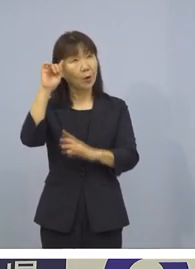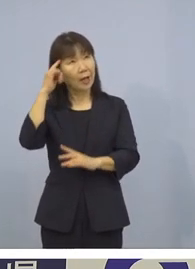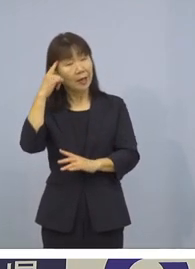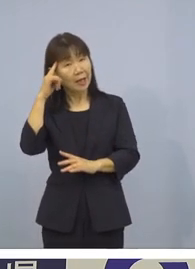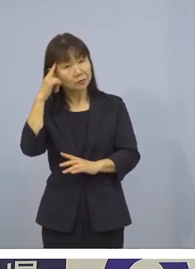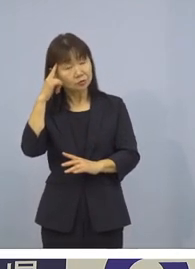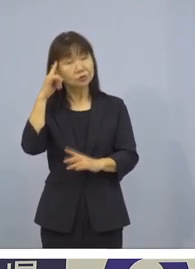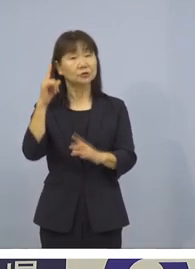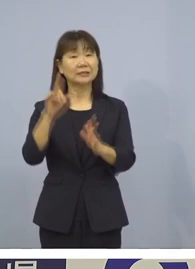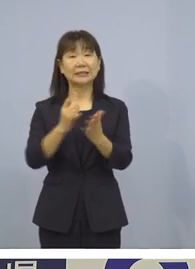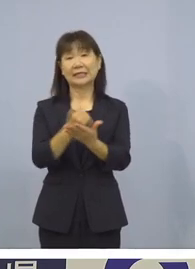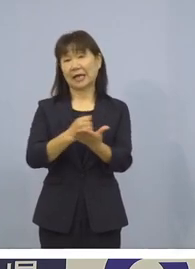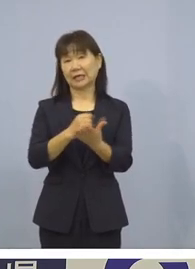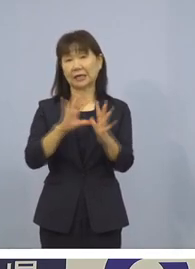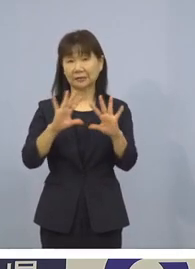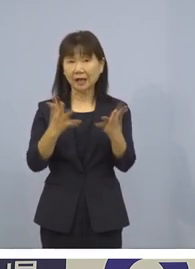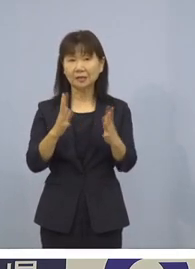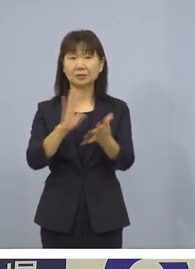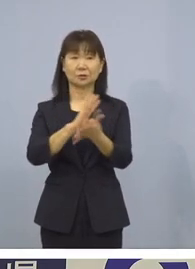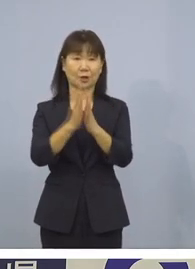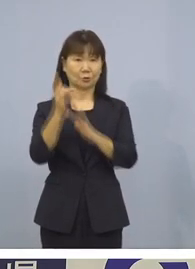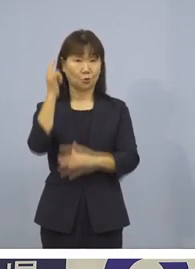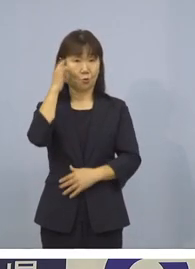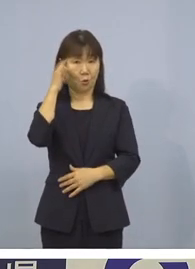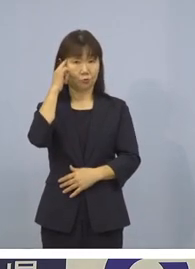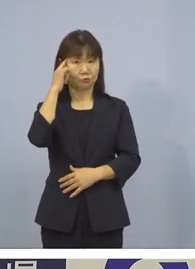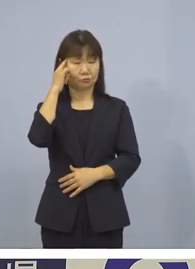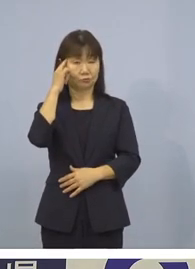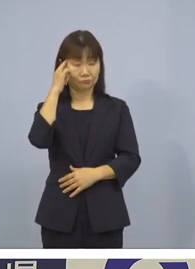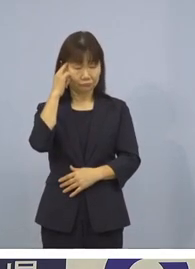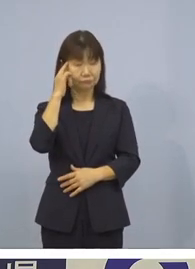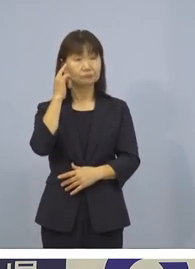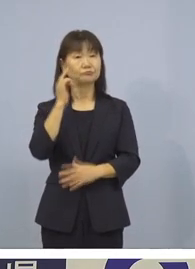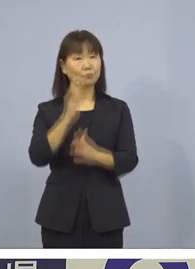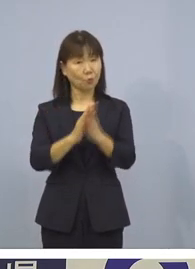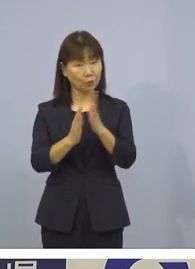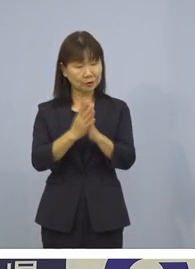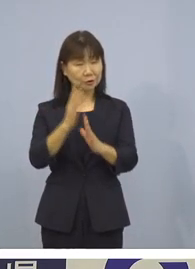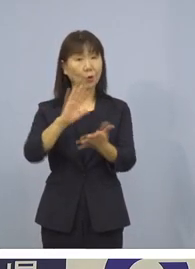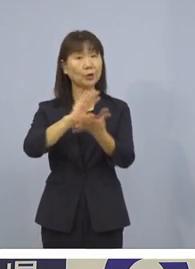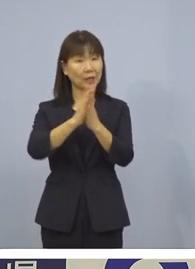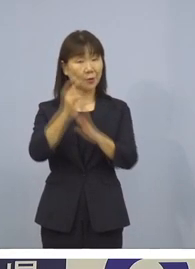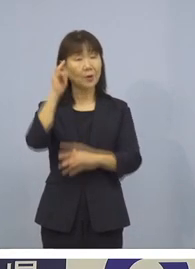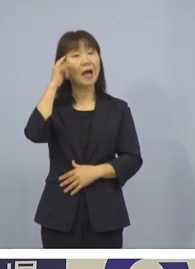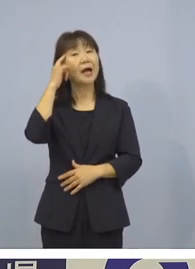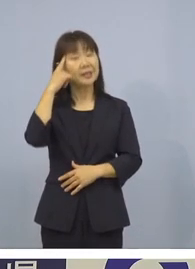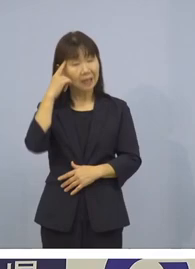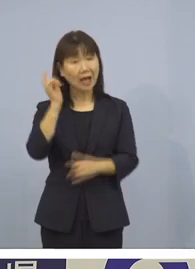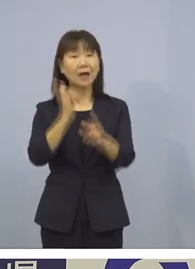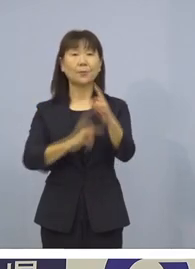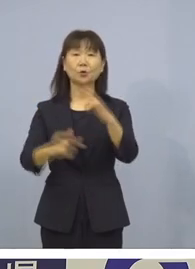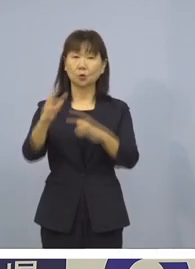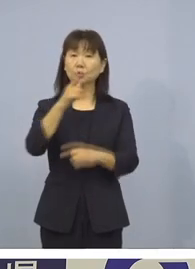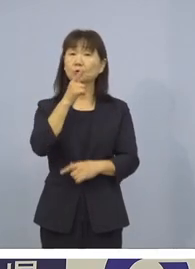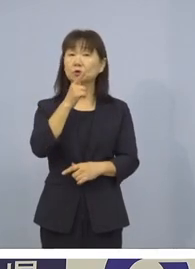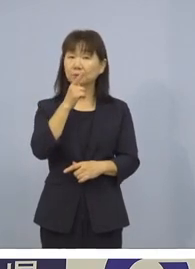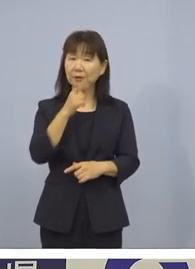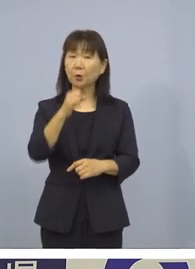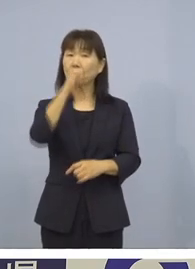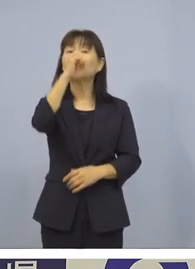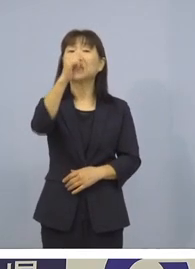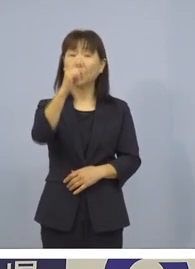よ。だから振り返る機会が増えれば、もっとその徳島の良さを自分で自覚する